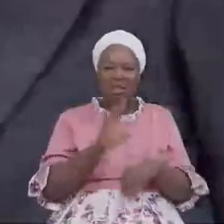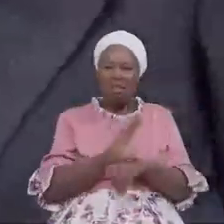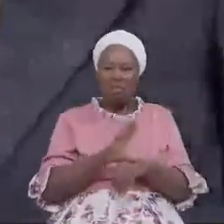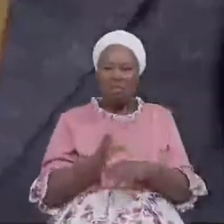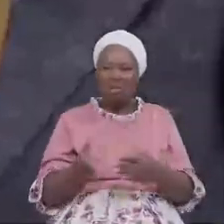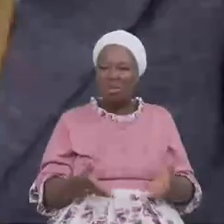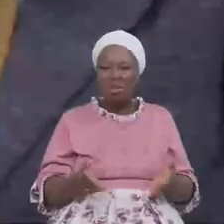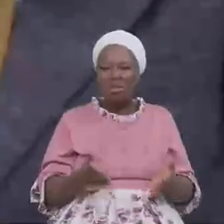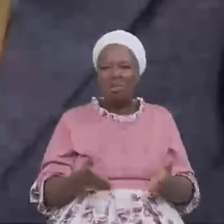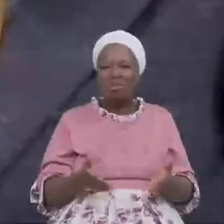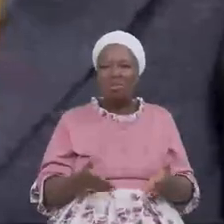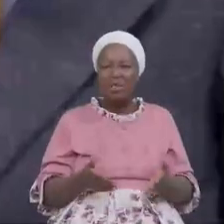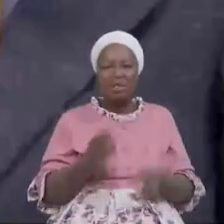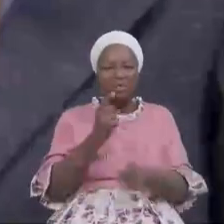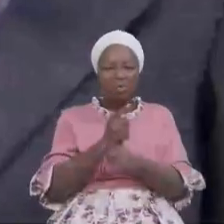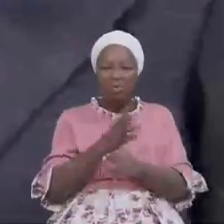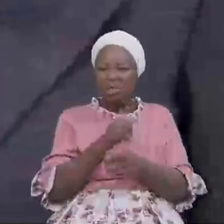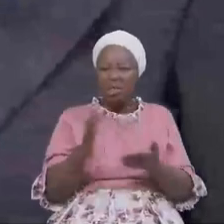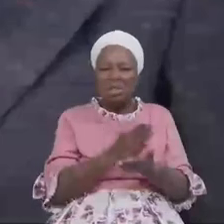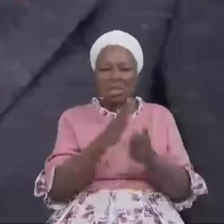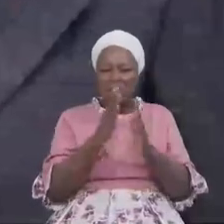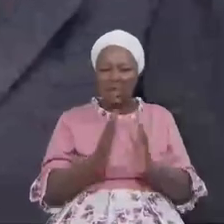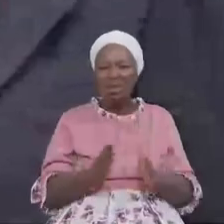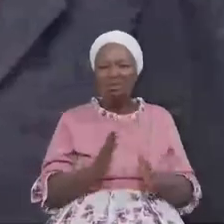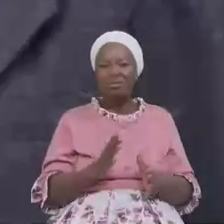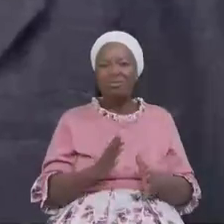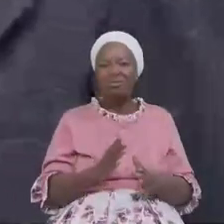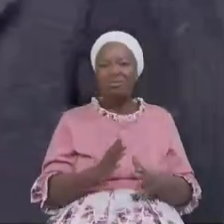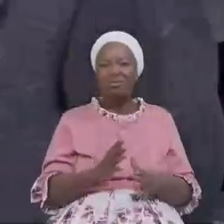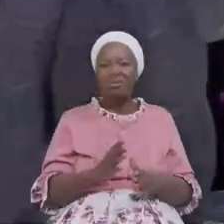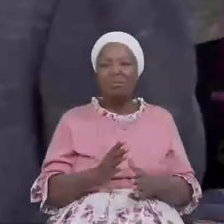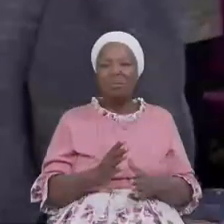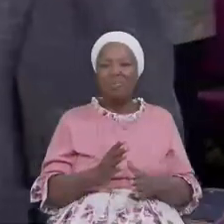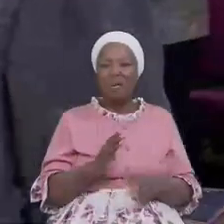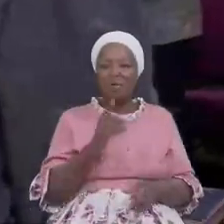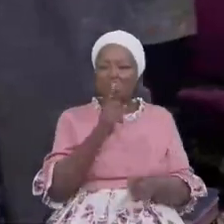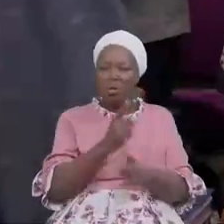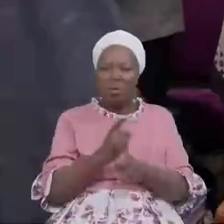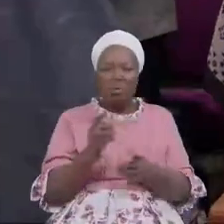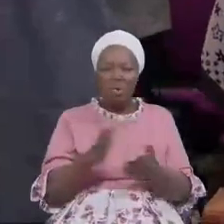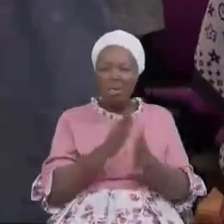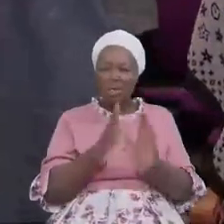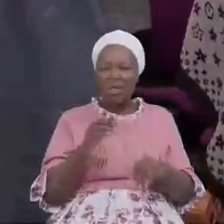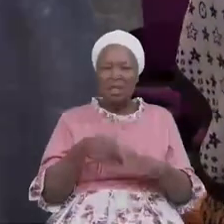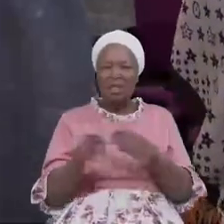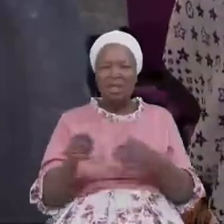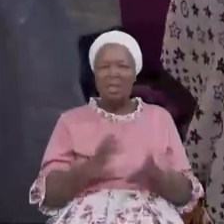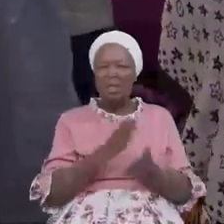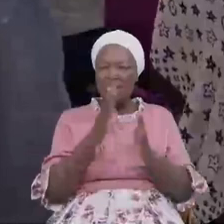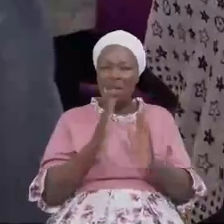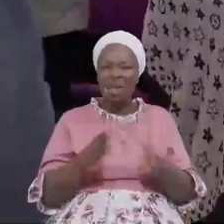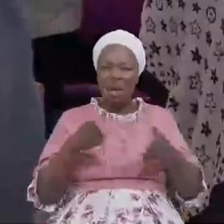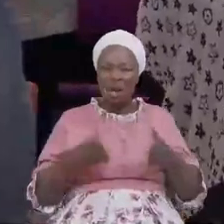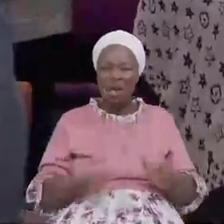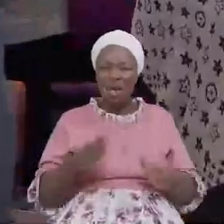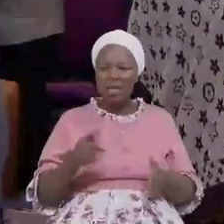un chantre nominal dans la chorale, que la gloire